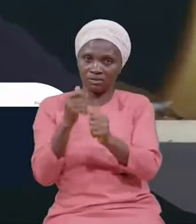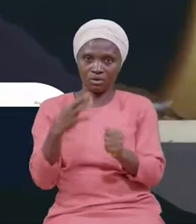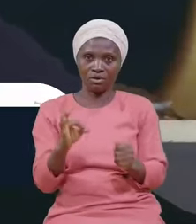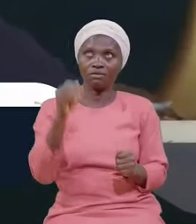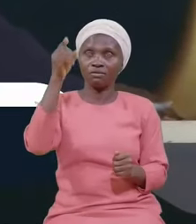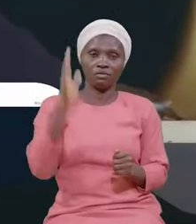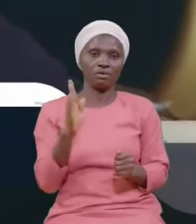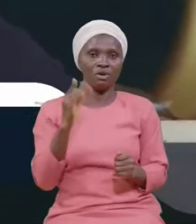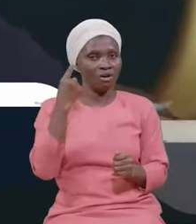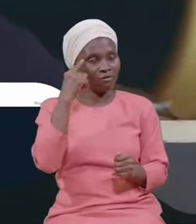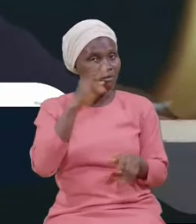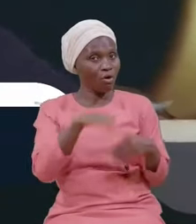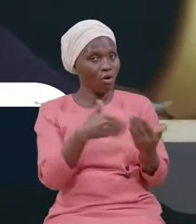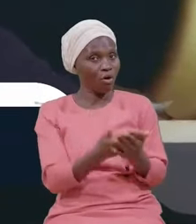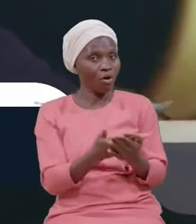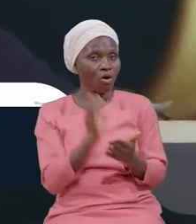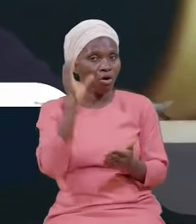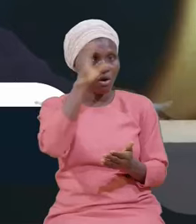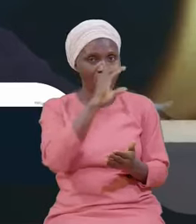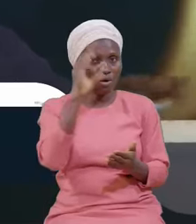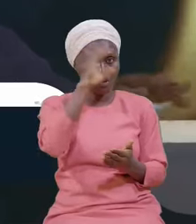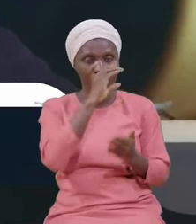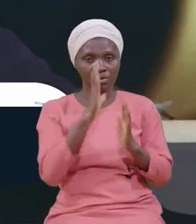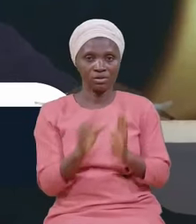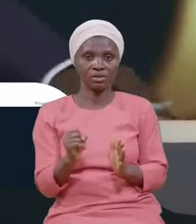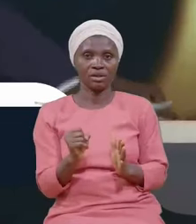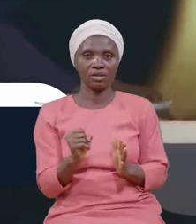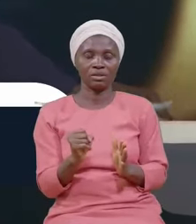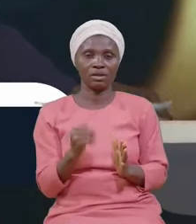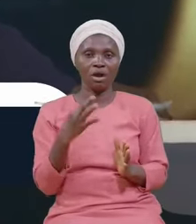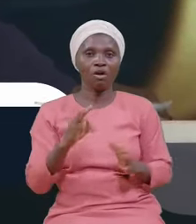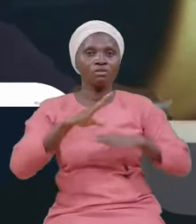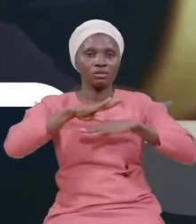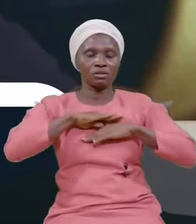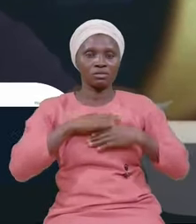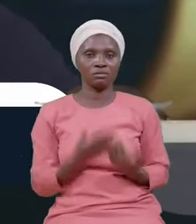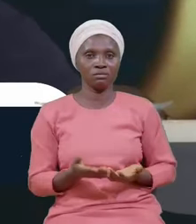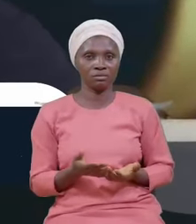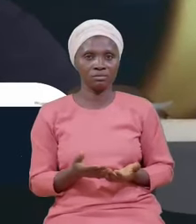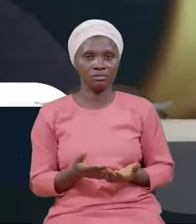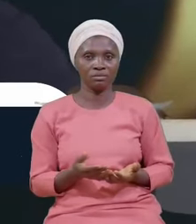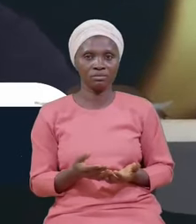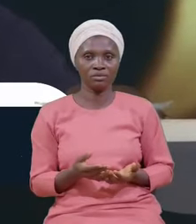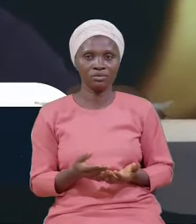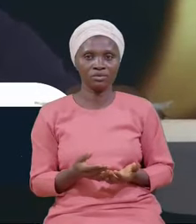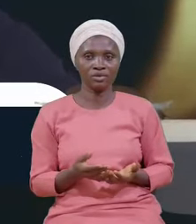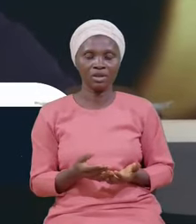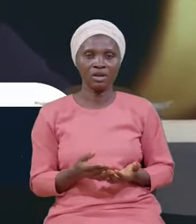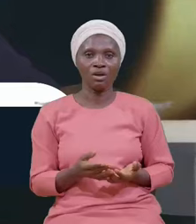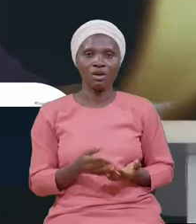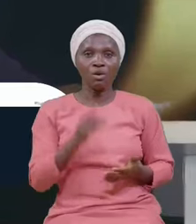la satisfaction de tous les chercheurs. Ce que vous avez ne satisfait